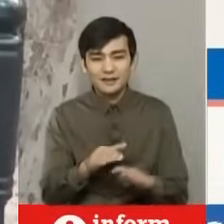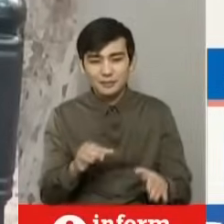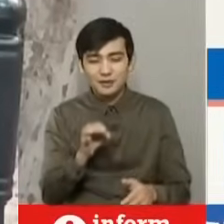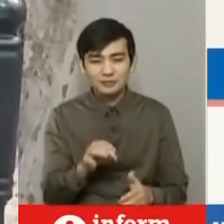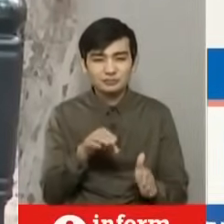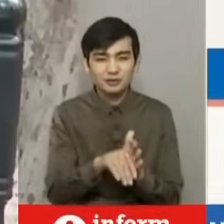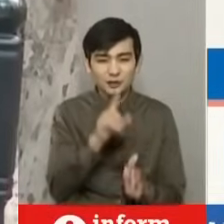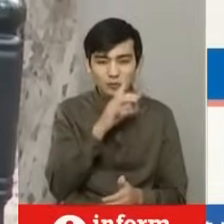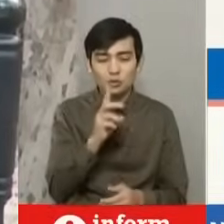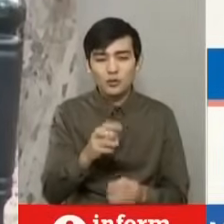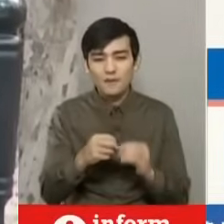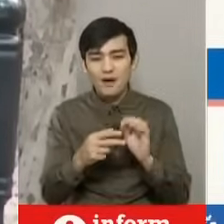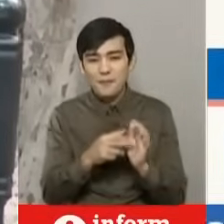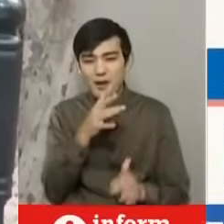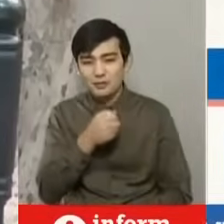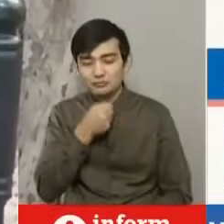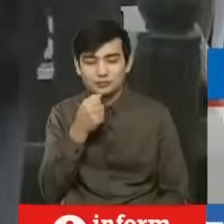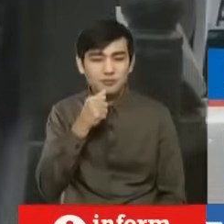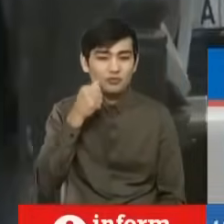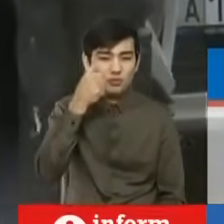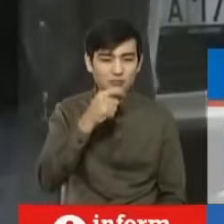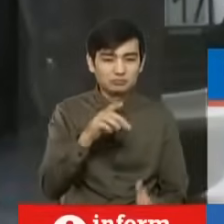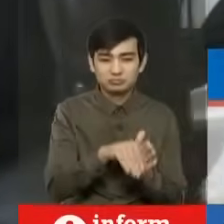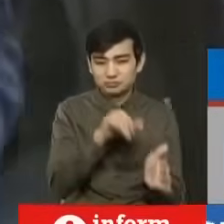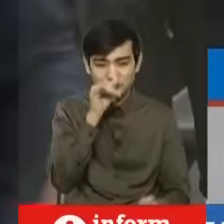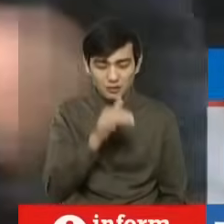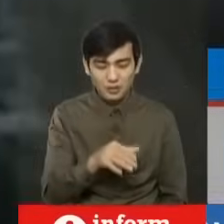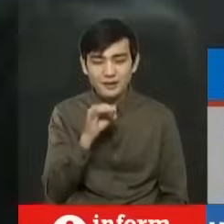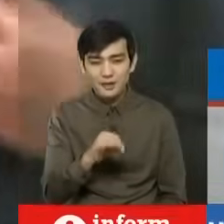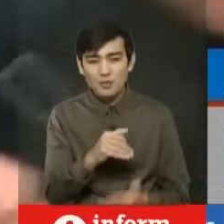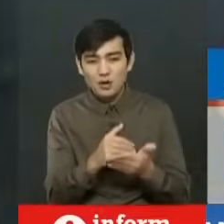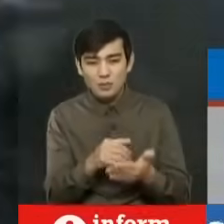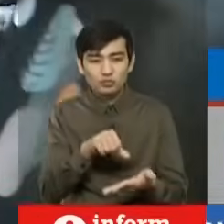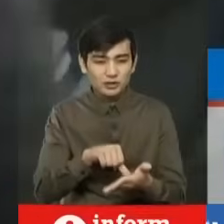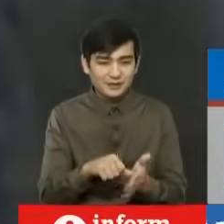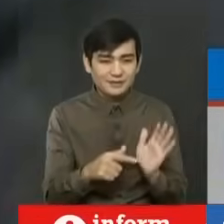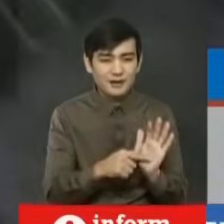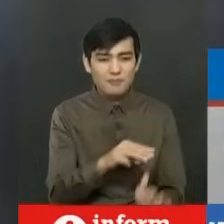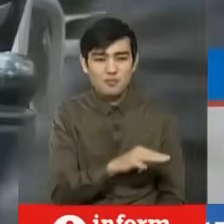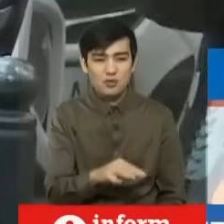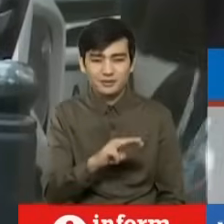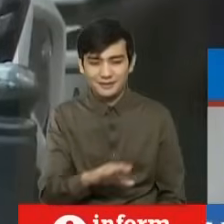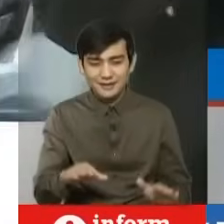не войдут те кто достиг совершеннолетия в прошлом году всего в программе примут участие 7 млн детей порядка 300 получат